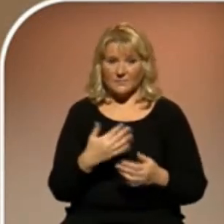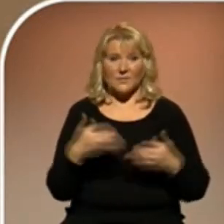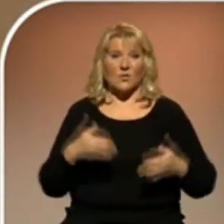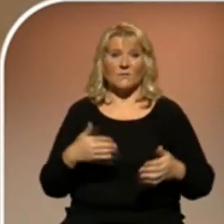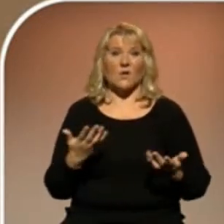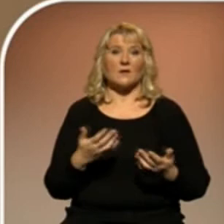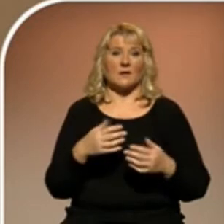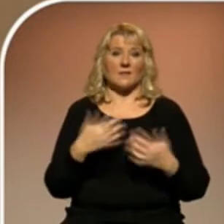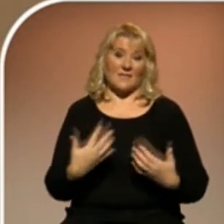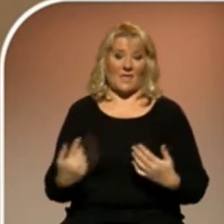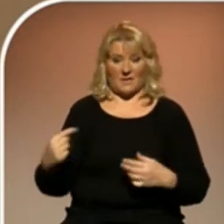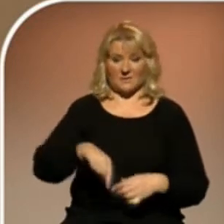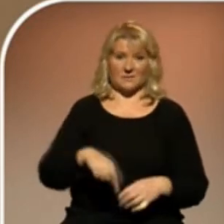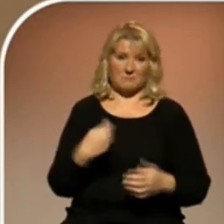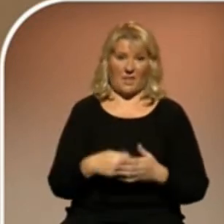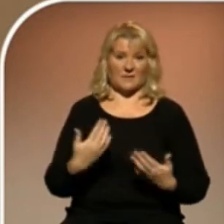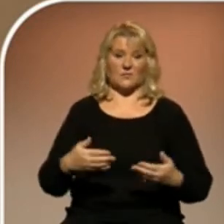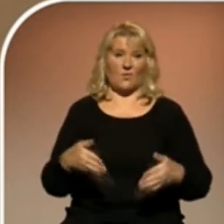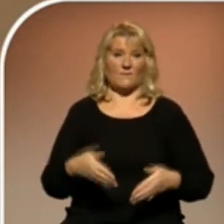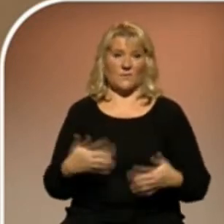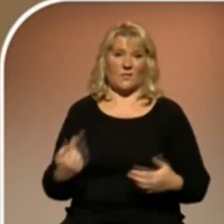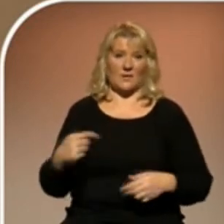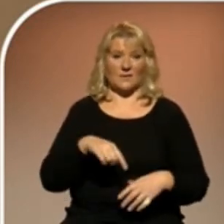jste tady. Dneska ano, jste na dovolené tady u nás. Dneska je to